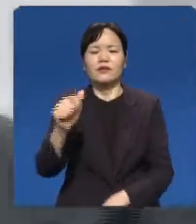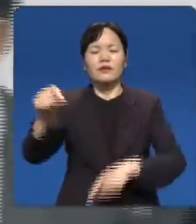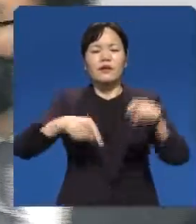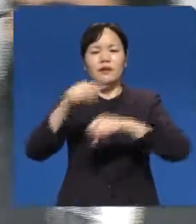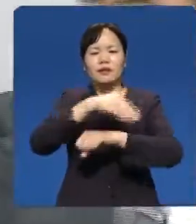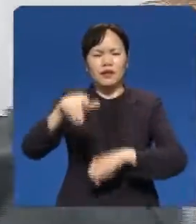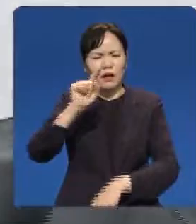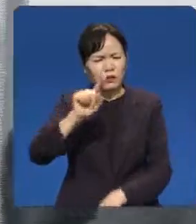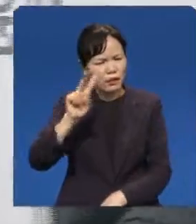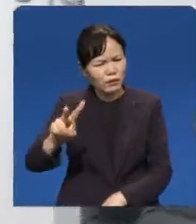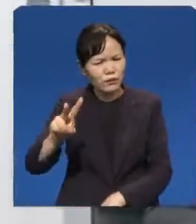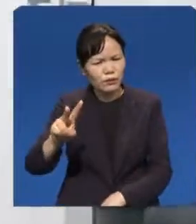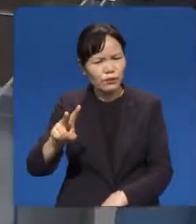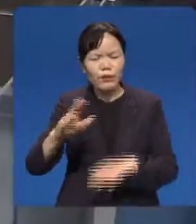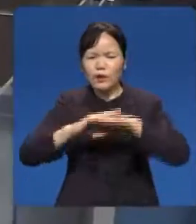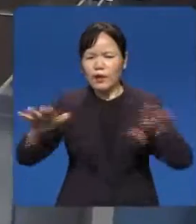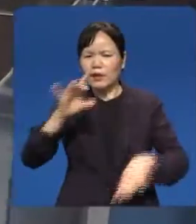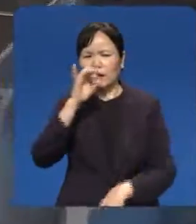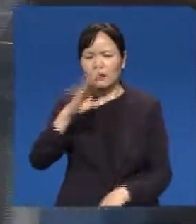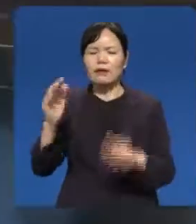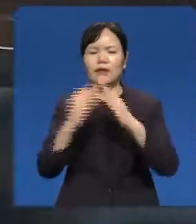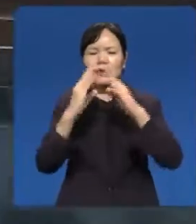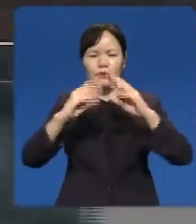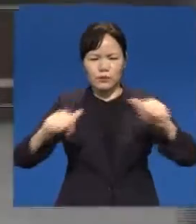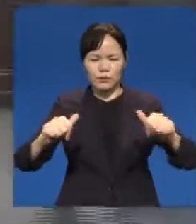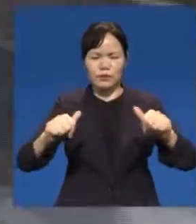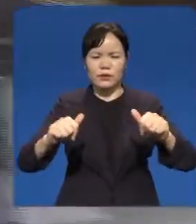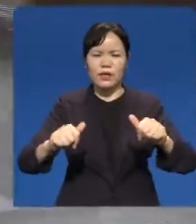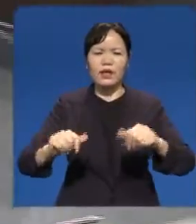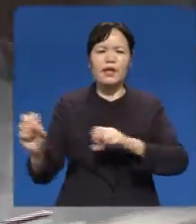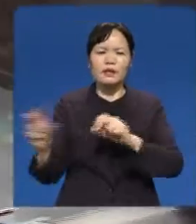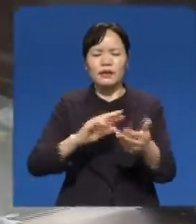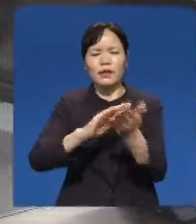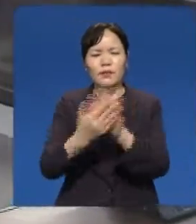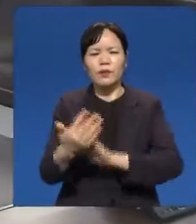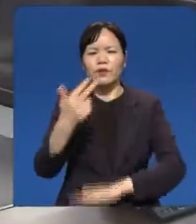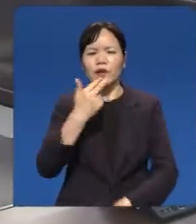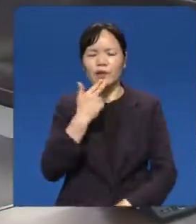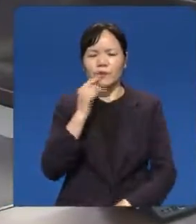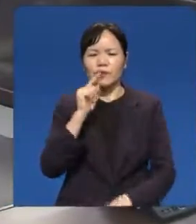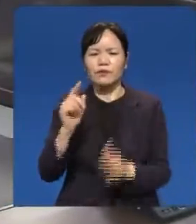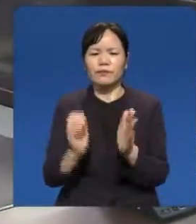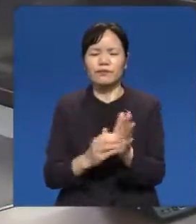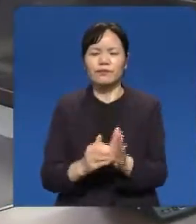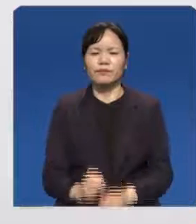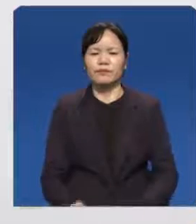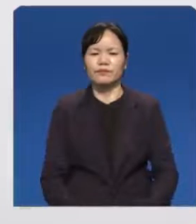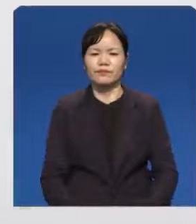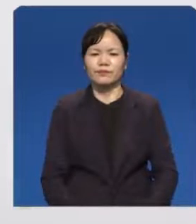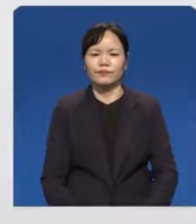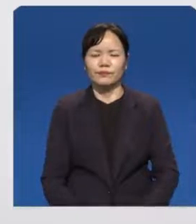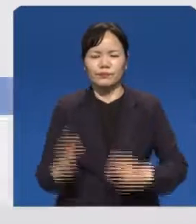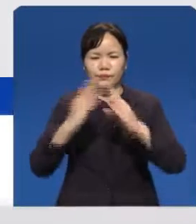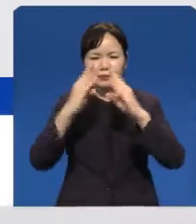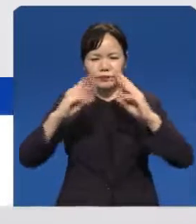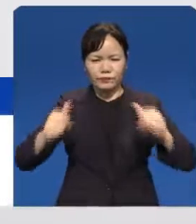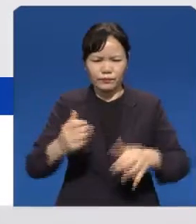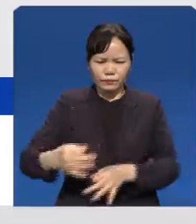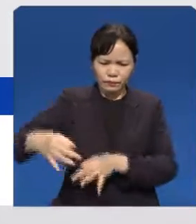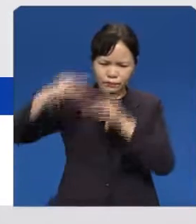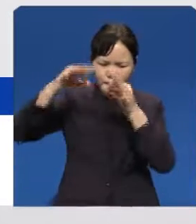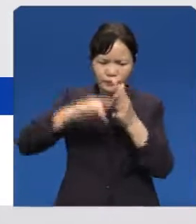정책 하나둘로 잡히지 않을 부동산이라며 당장의 변화는 없을 거라고 못 박았습니다. 부동산